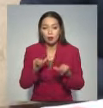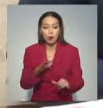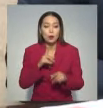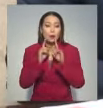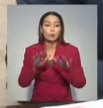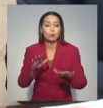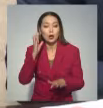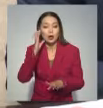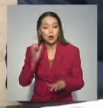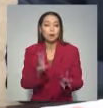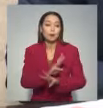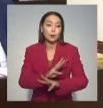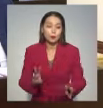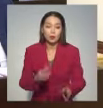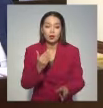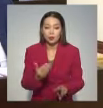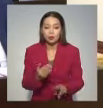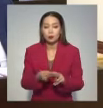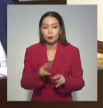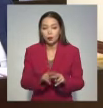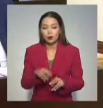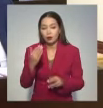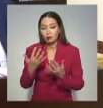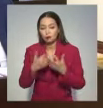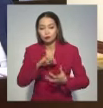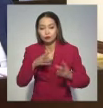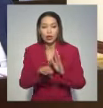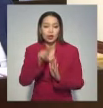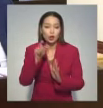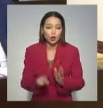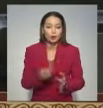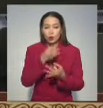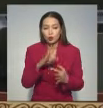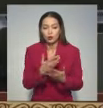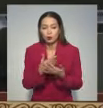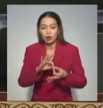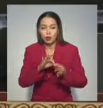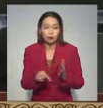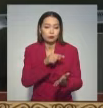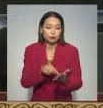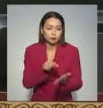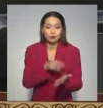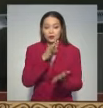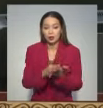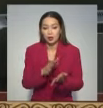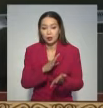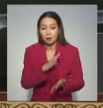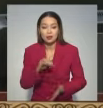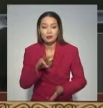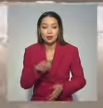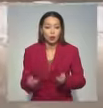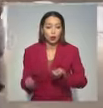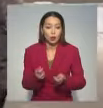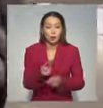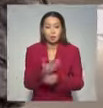тыңдалым әдеттегідей министрлердің мінсіз есебінен басталып, депутаттардың кем-кетікті жіпке тізіп сынауымен өрбіді. Сенат төрағасының өзі